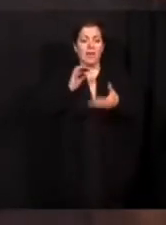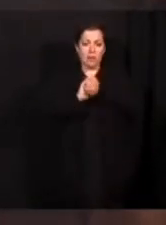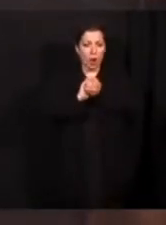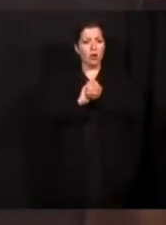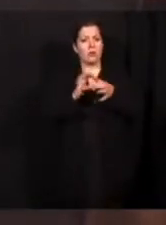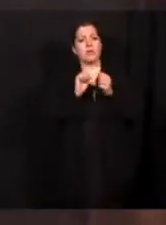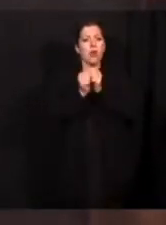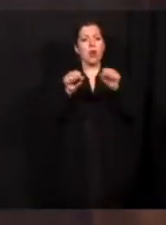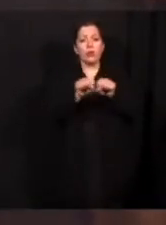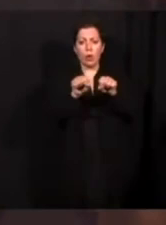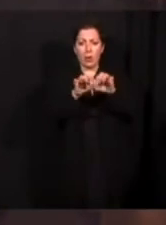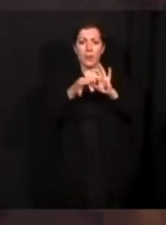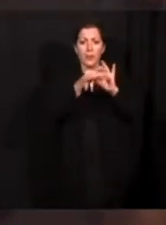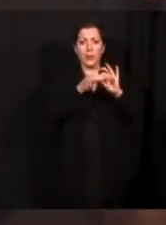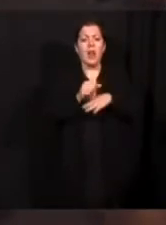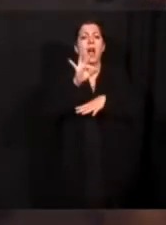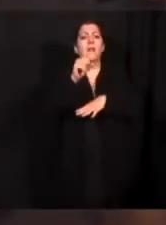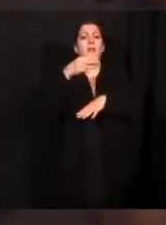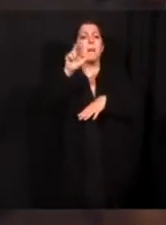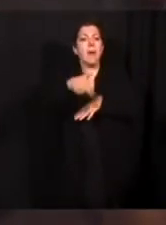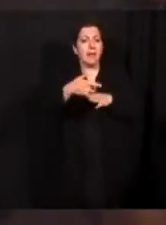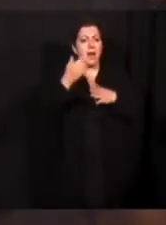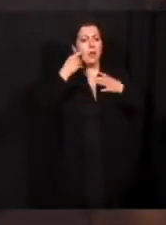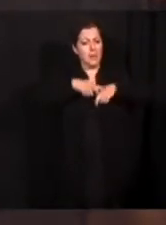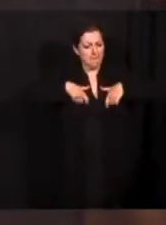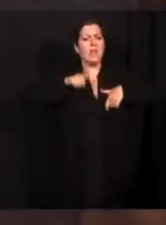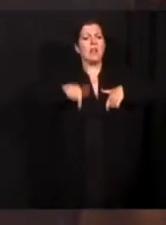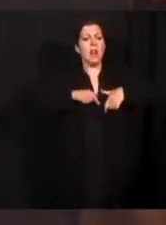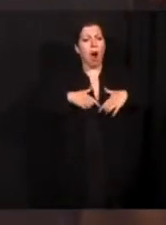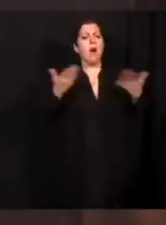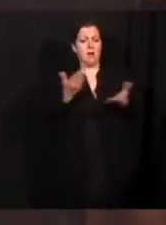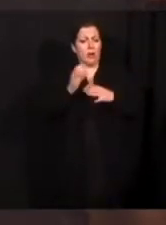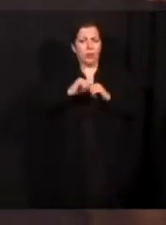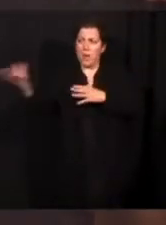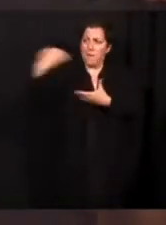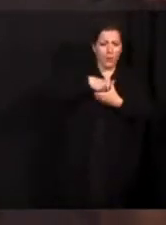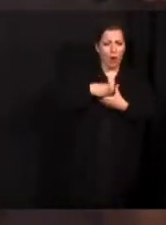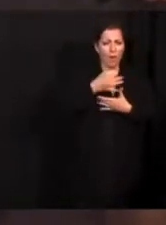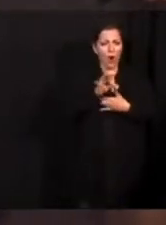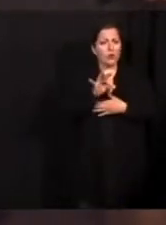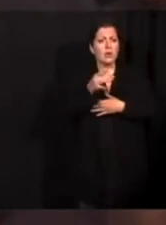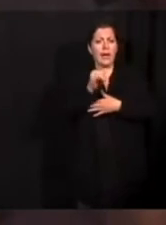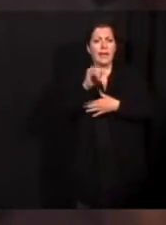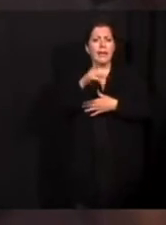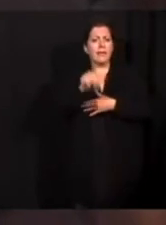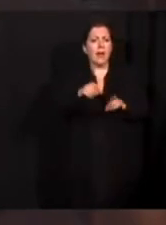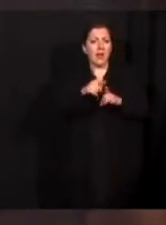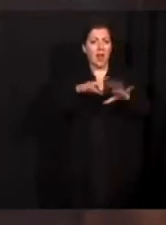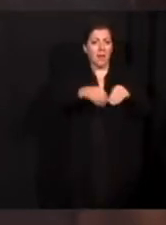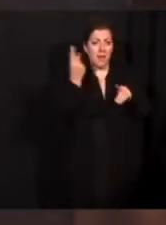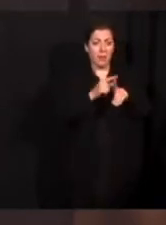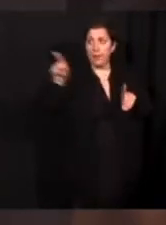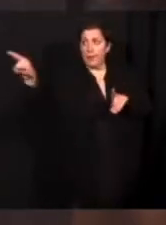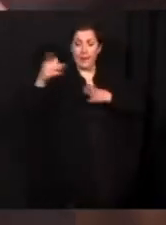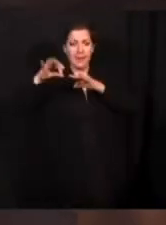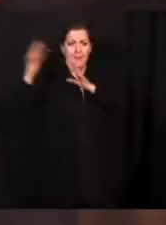à nos camarades féministes, les Femmes, Ina et toutes les autres qui sont déjà réfugiées en France et dont les familles sont aujourd'hui sous les coups de feu en